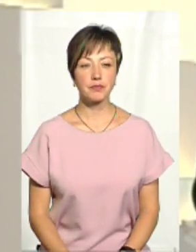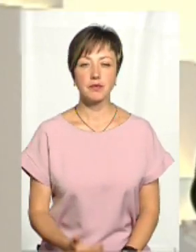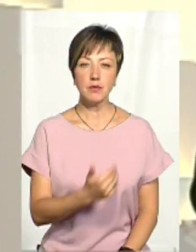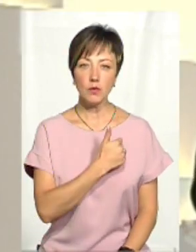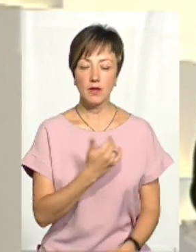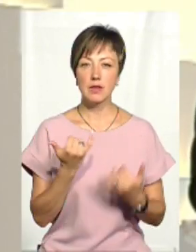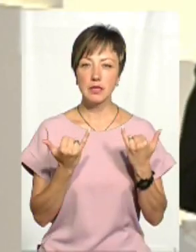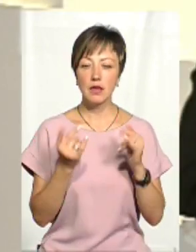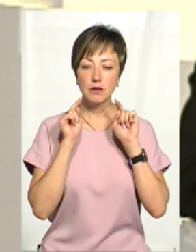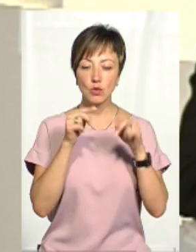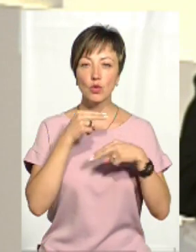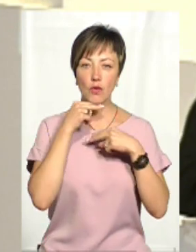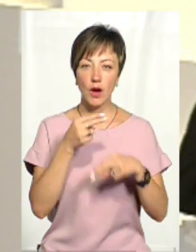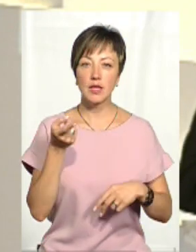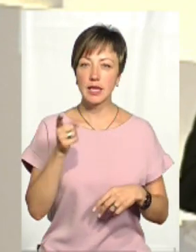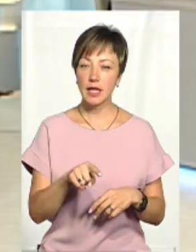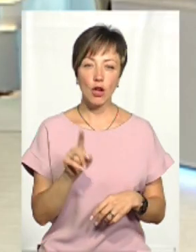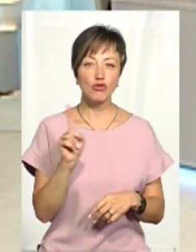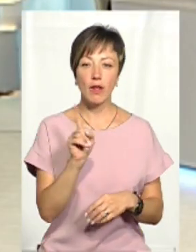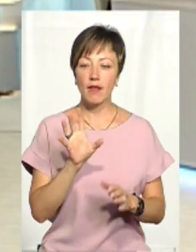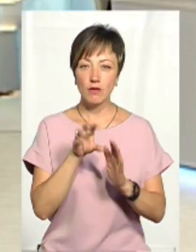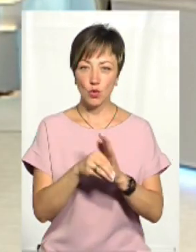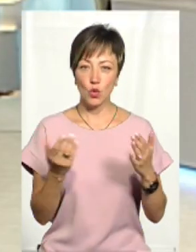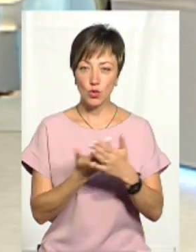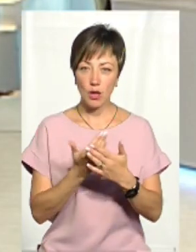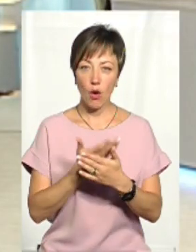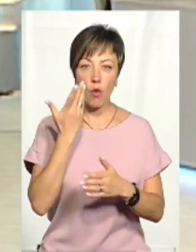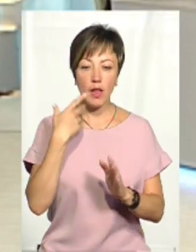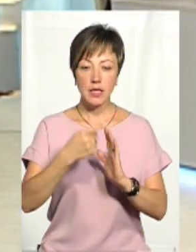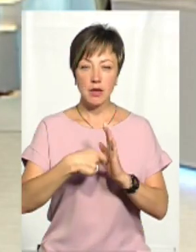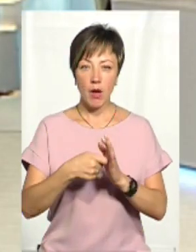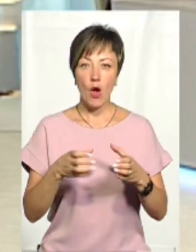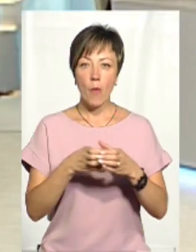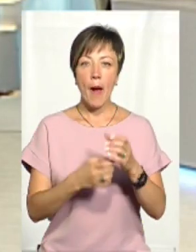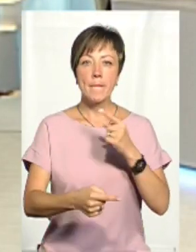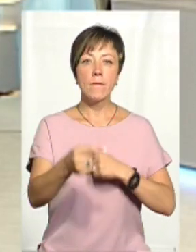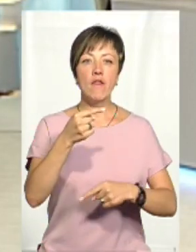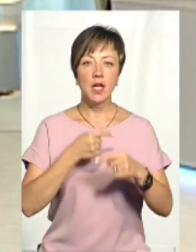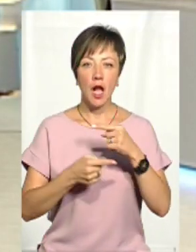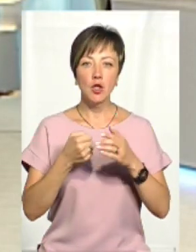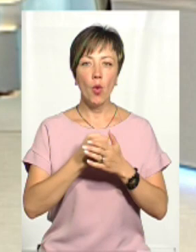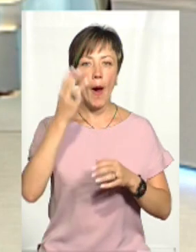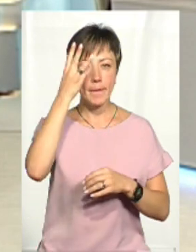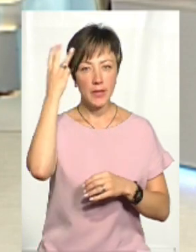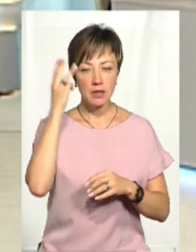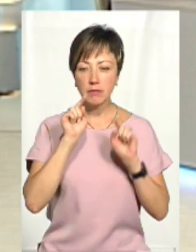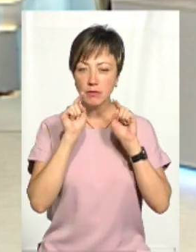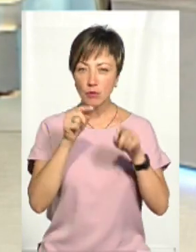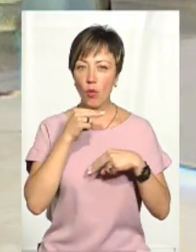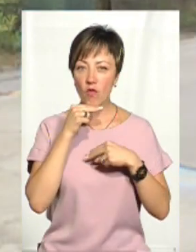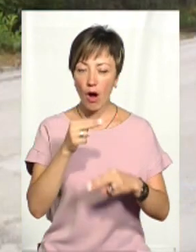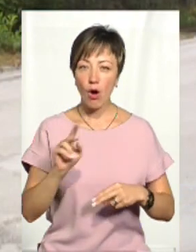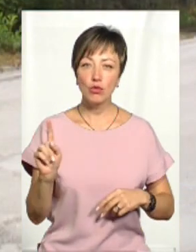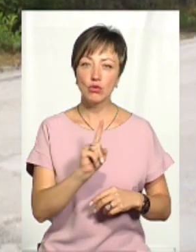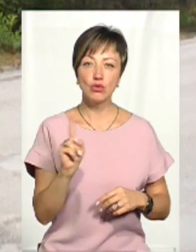Хотів би зараз звернути вашу увагу на те, що не увійшло до сюжету. Коли знімальна група поверталася до Хмельницького, то звернула увагу на